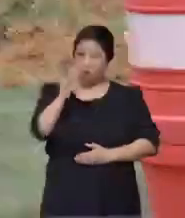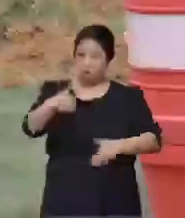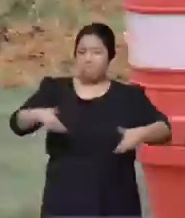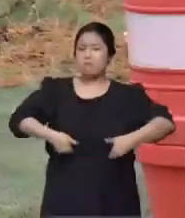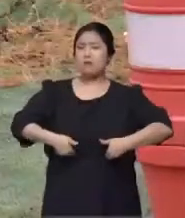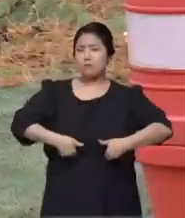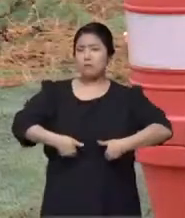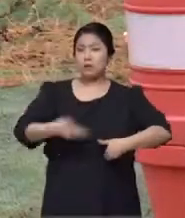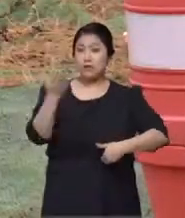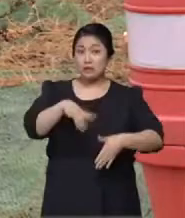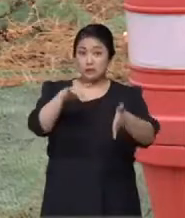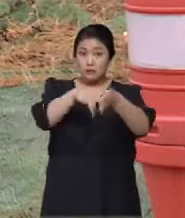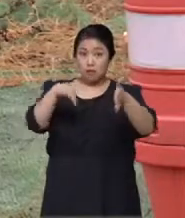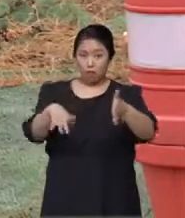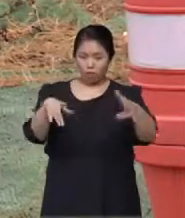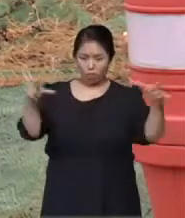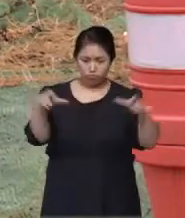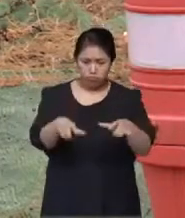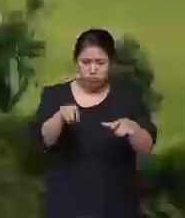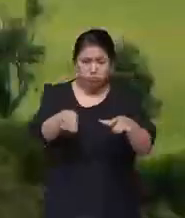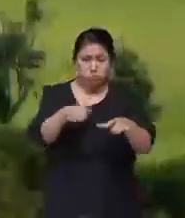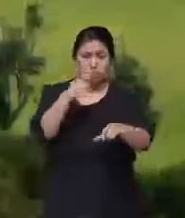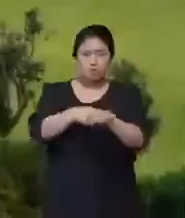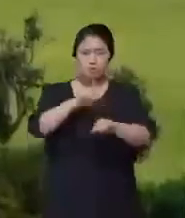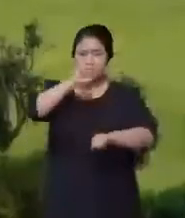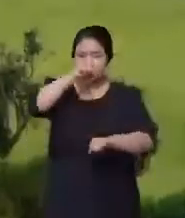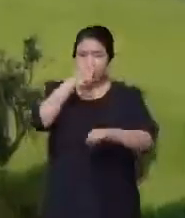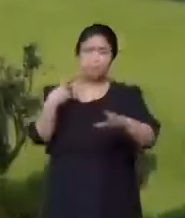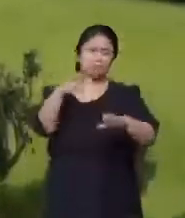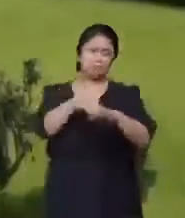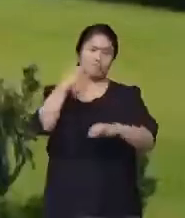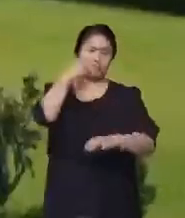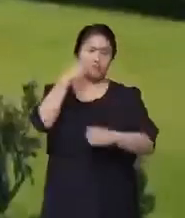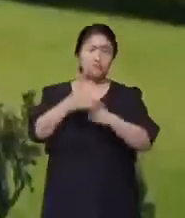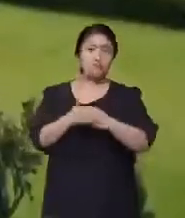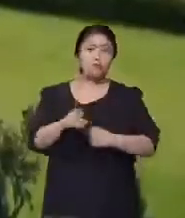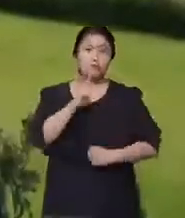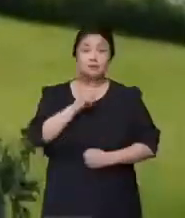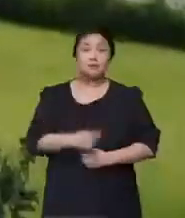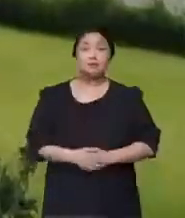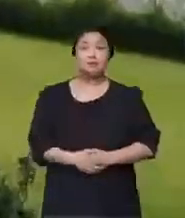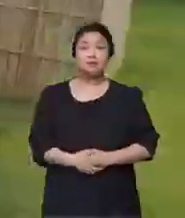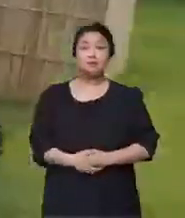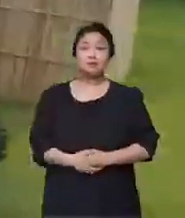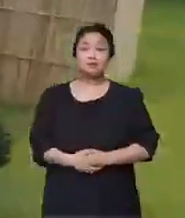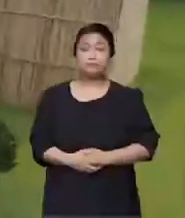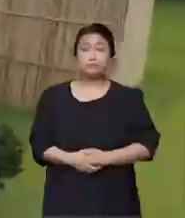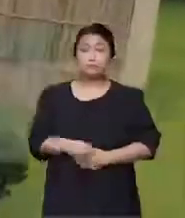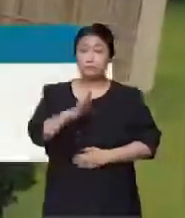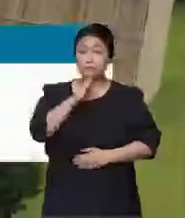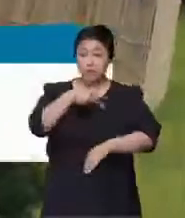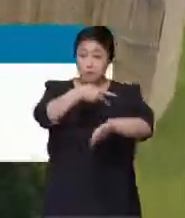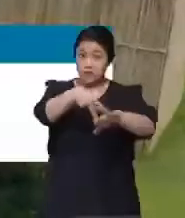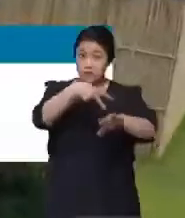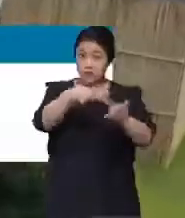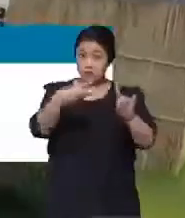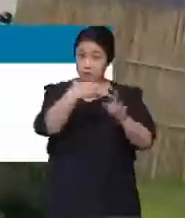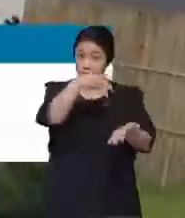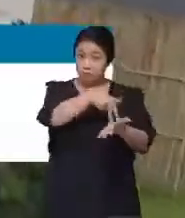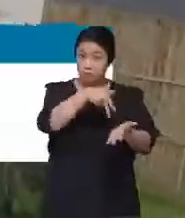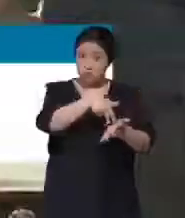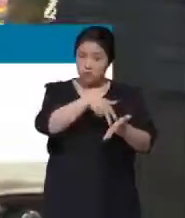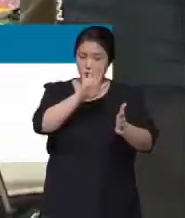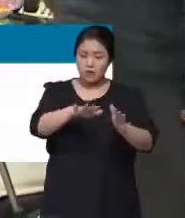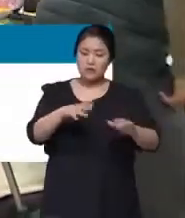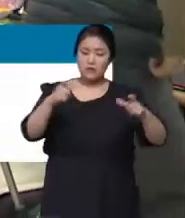정도 필요하지만 교부세가 줄면서 사업비를 예산에 반영하지 못했기 때문입니다. 실제로 신안군의 경우